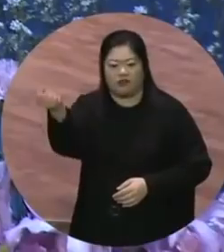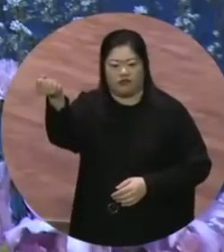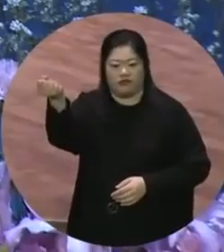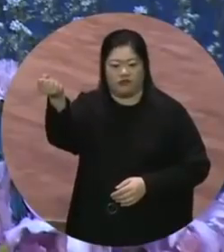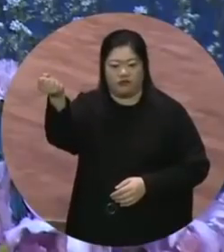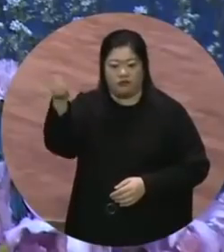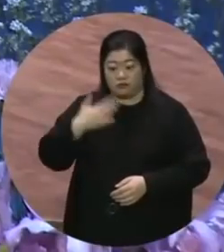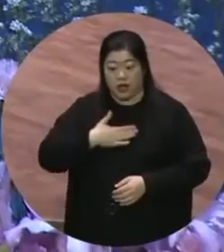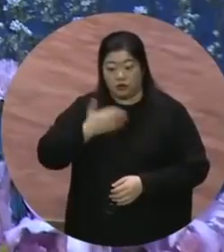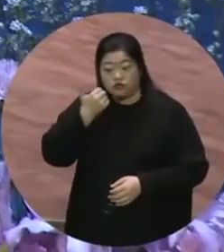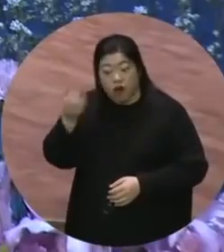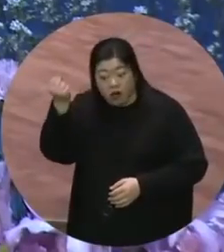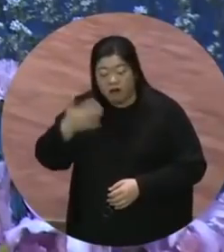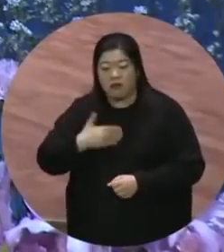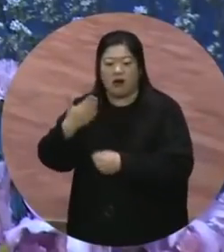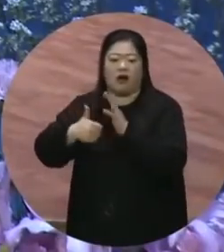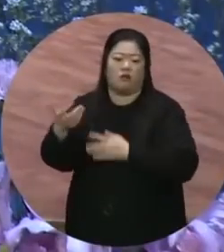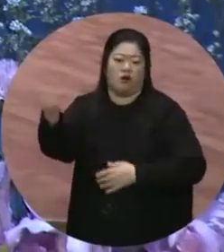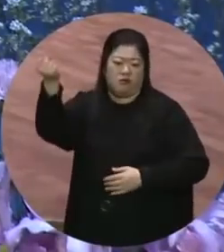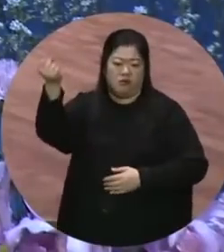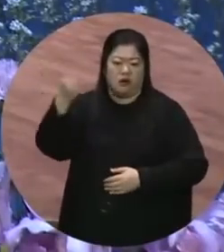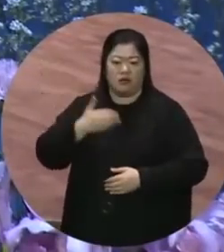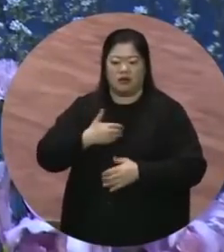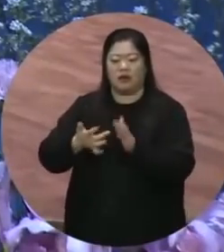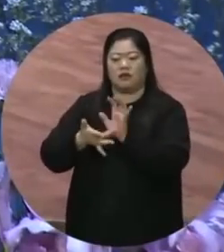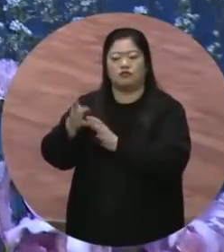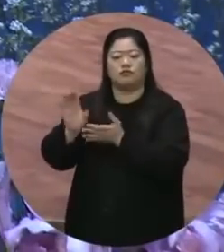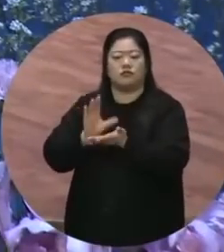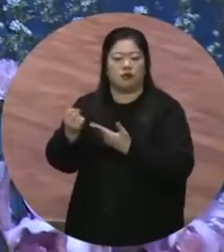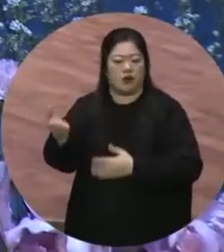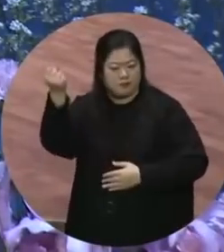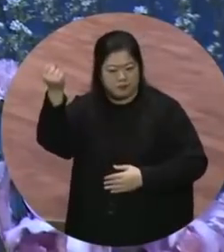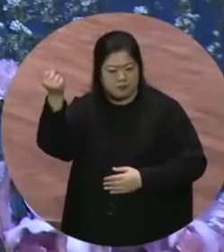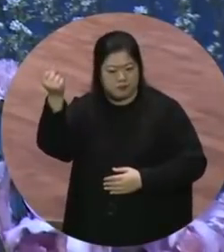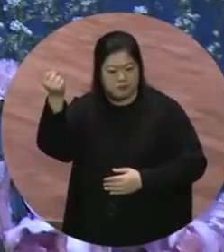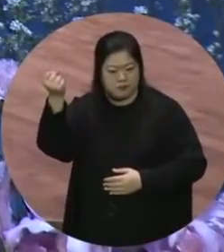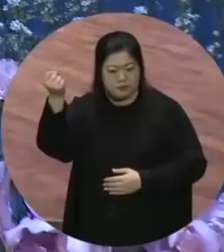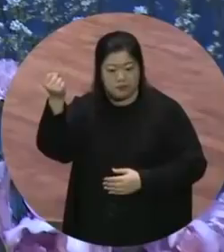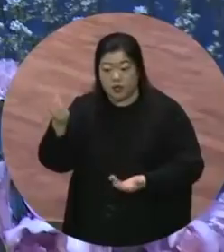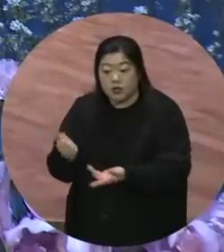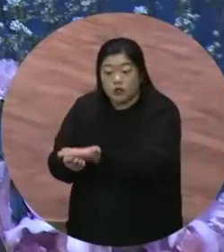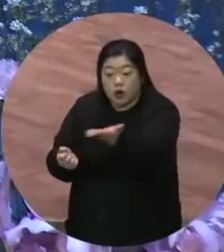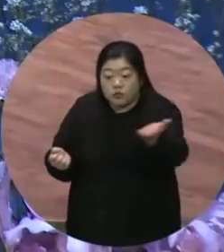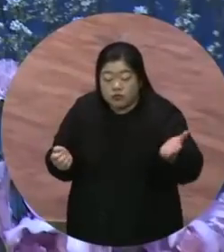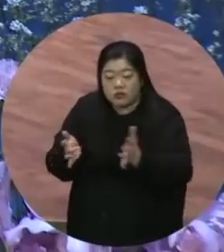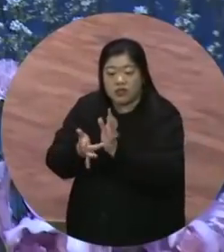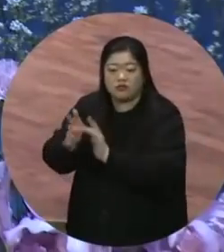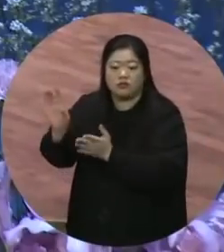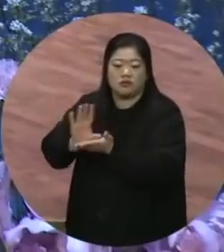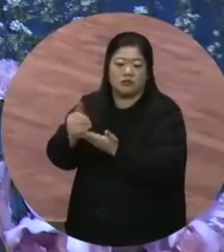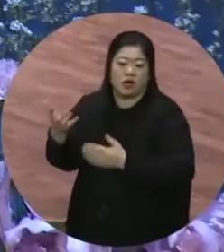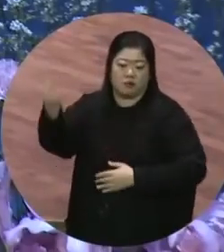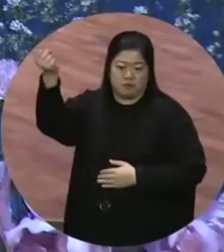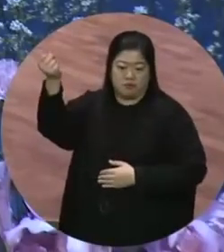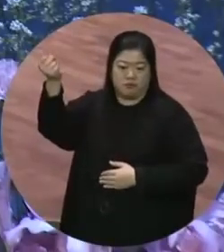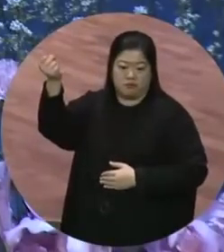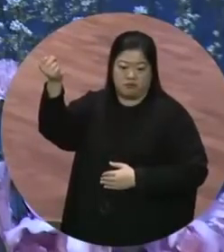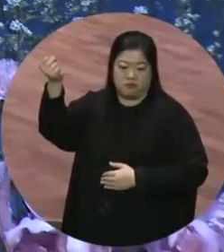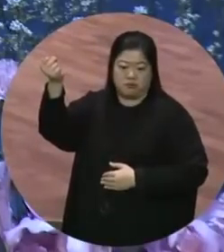말이에요. 예수 믿는 성도들은 예수 그리스도의 것이에요. 예수 그리스도의